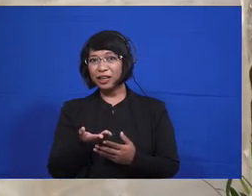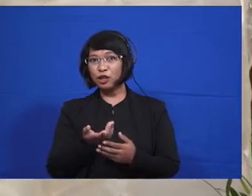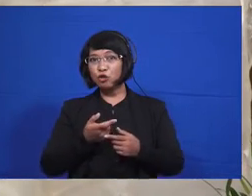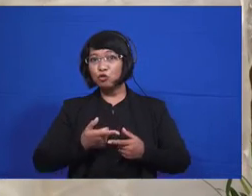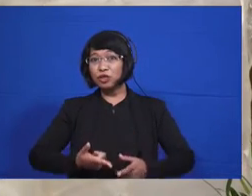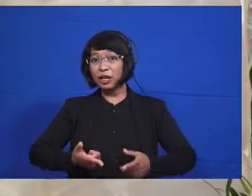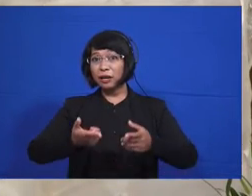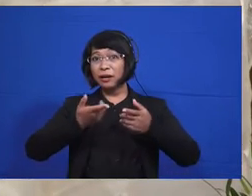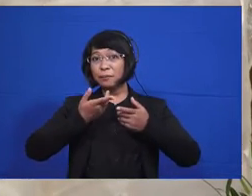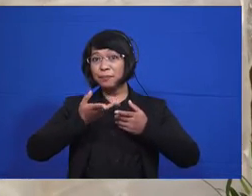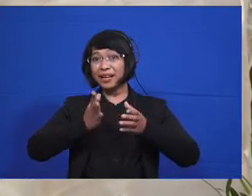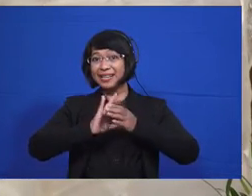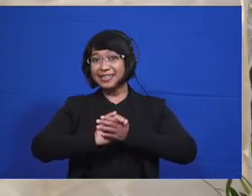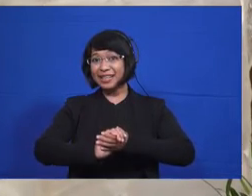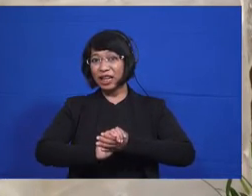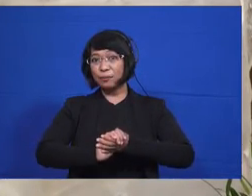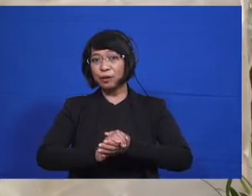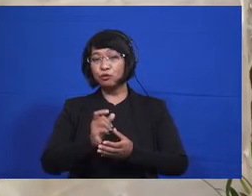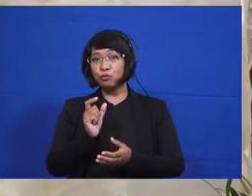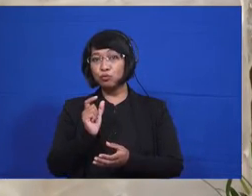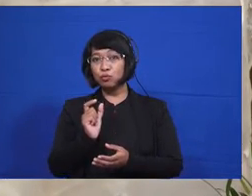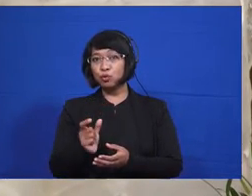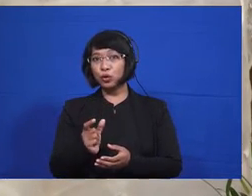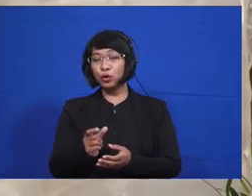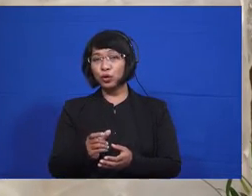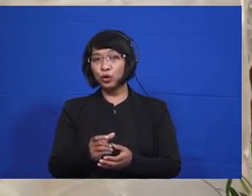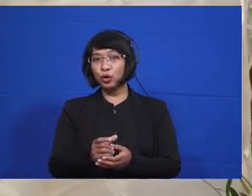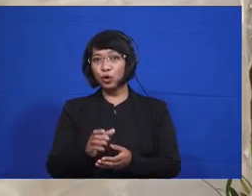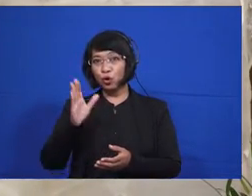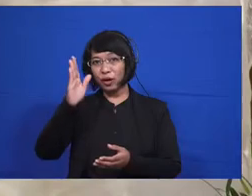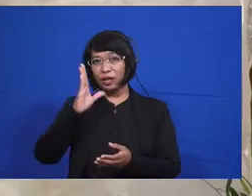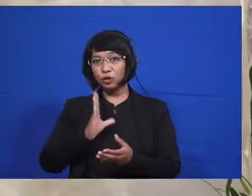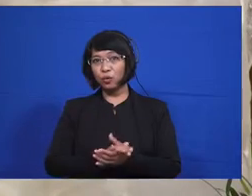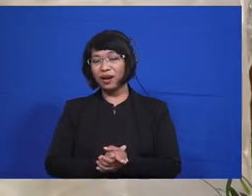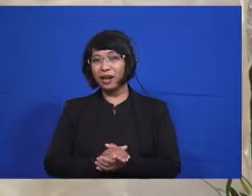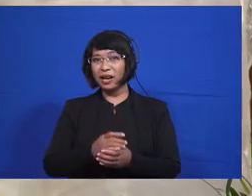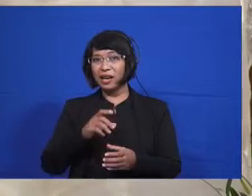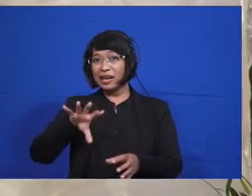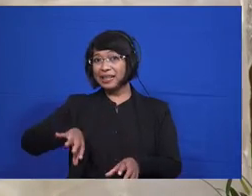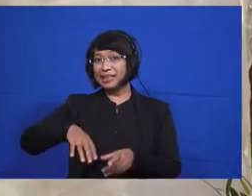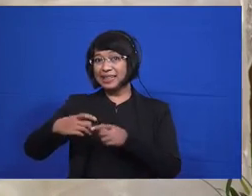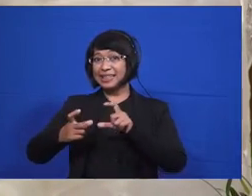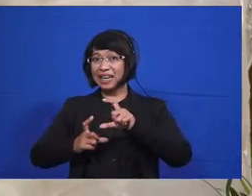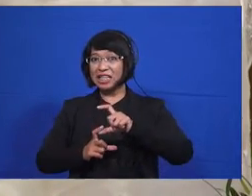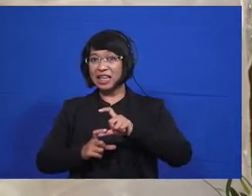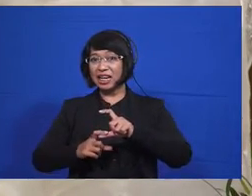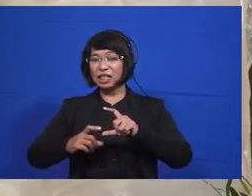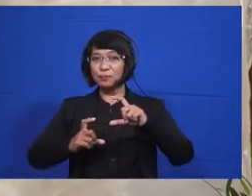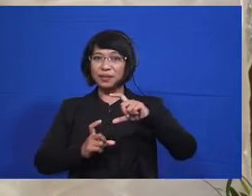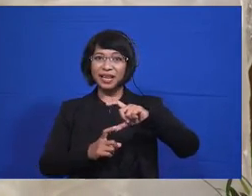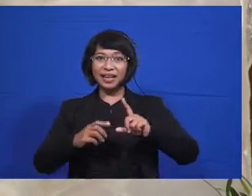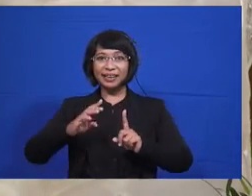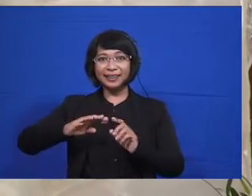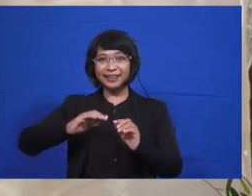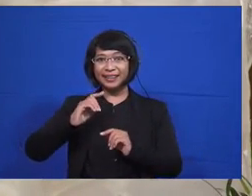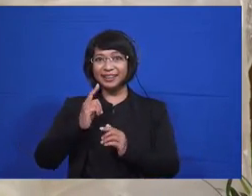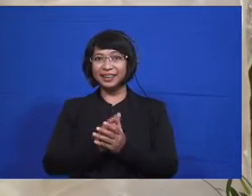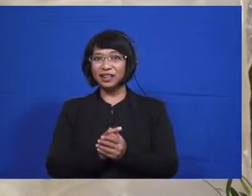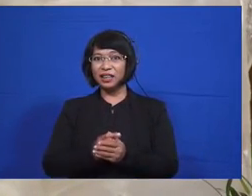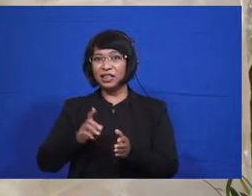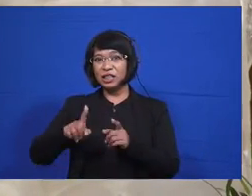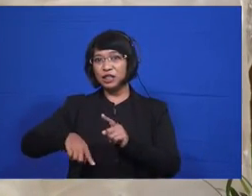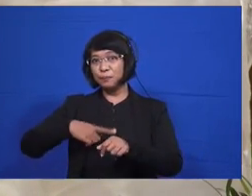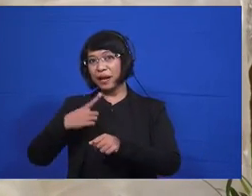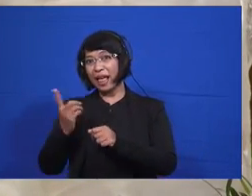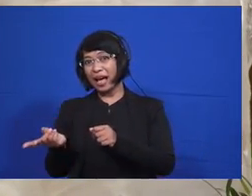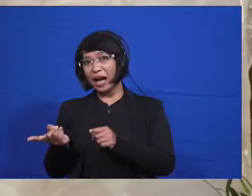kepada para imam baru dan orang tua di selasar seminari tinggi yang terletak di sebelah barat kapel.